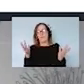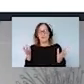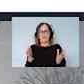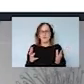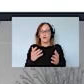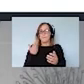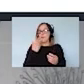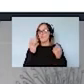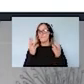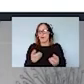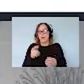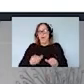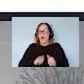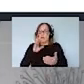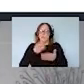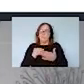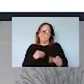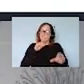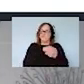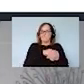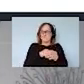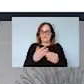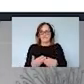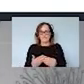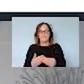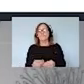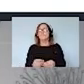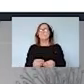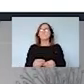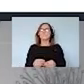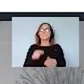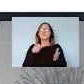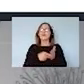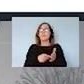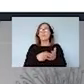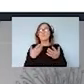nie będą na tyle istotne, żeby opłacało się brać udział po raz drugi. Za to